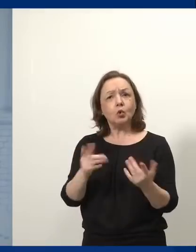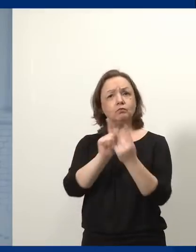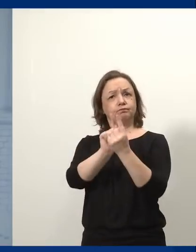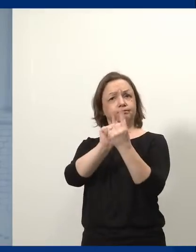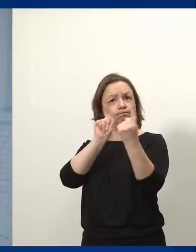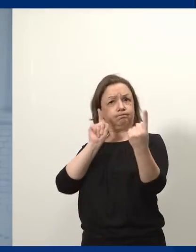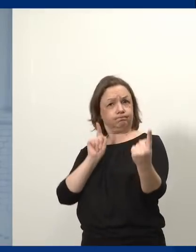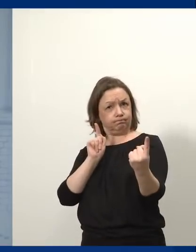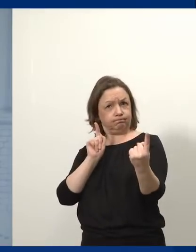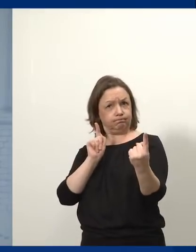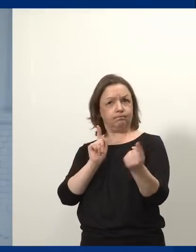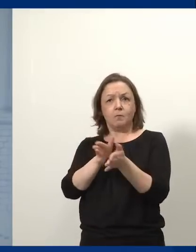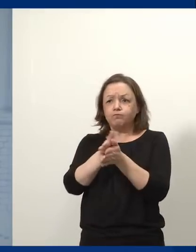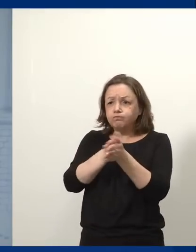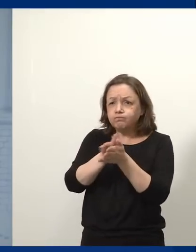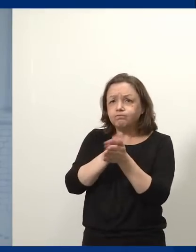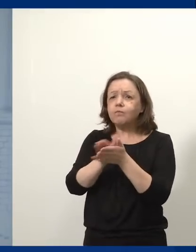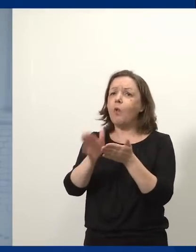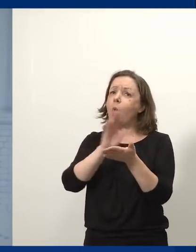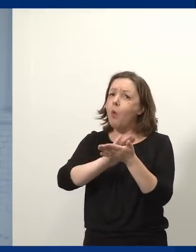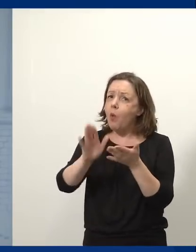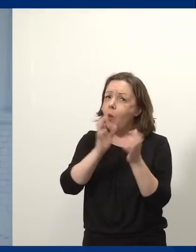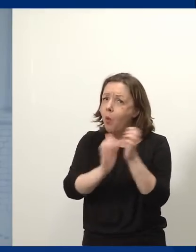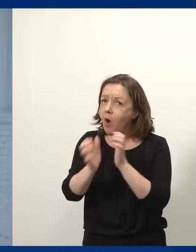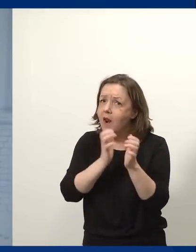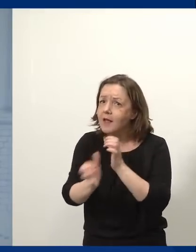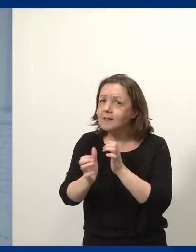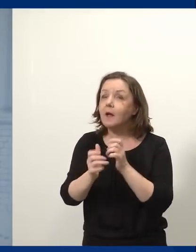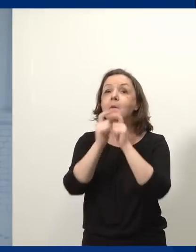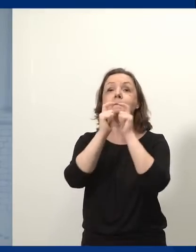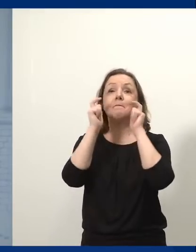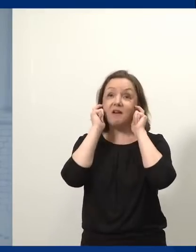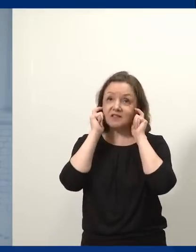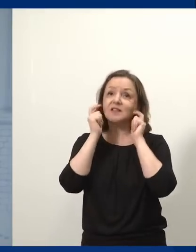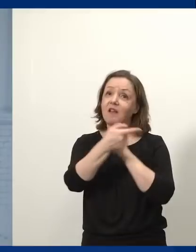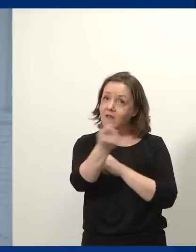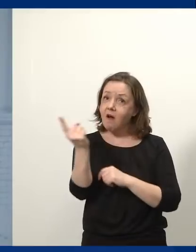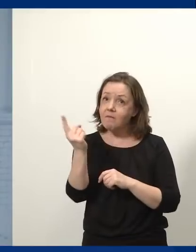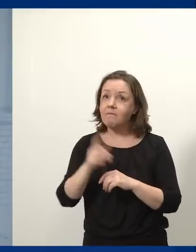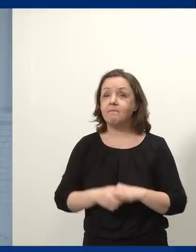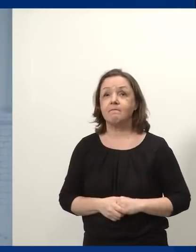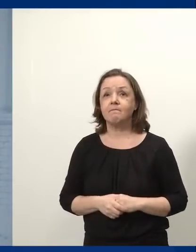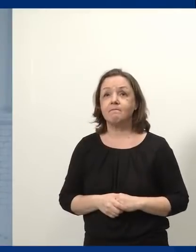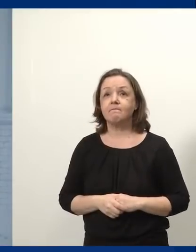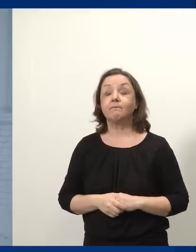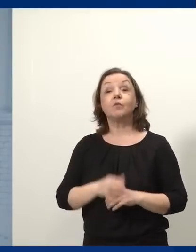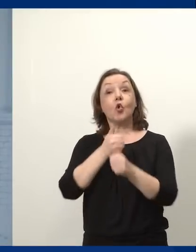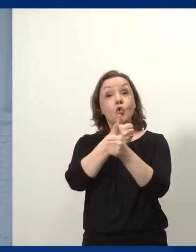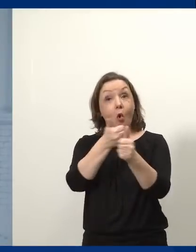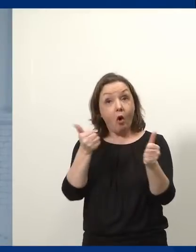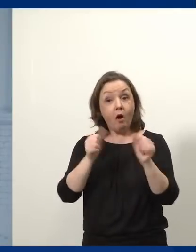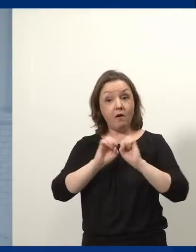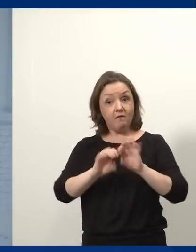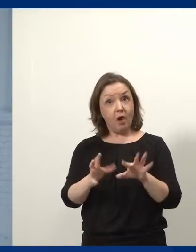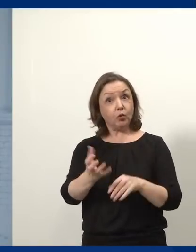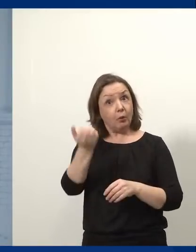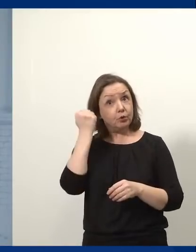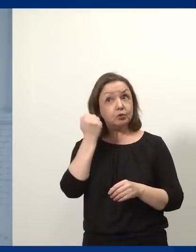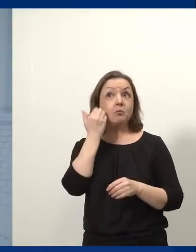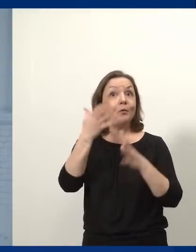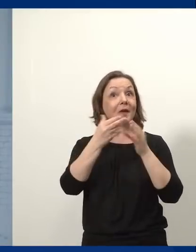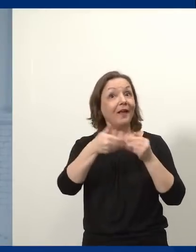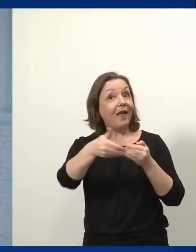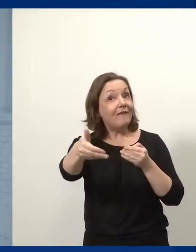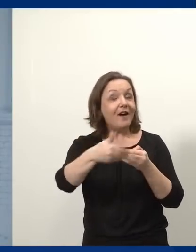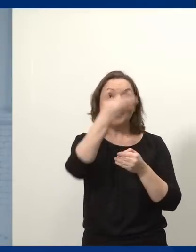etäisyyttä, huolehditaan hygieniasta ja käytetään maskeja. Jokainen voi vaikuttaa siihen, millaiseksi kevät